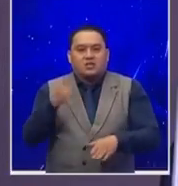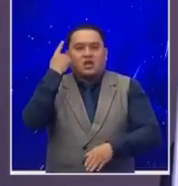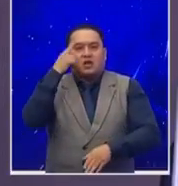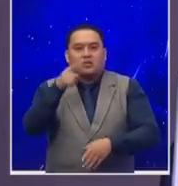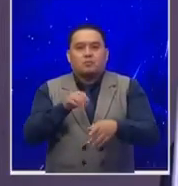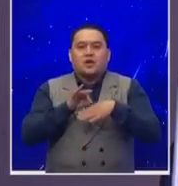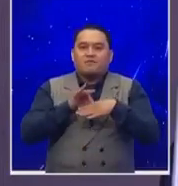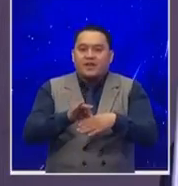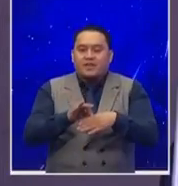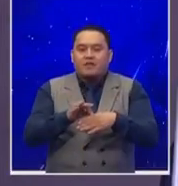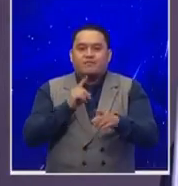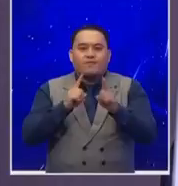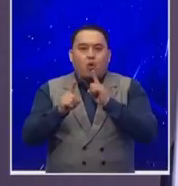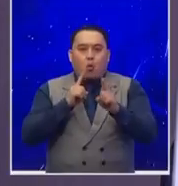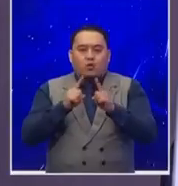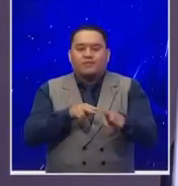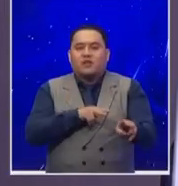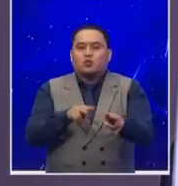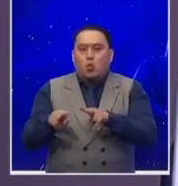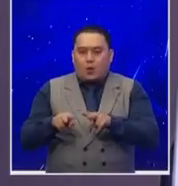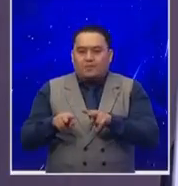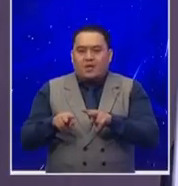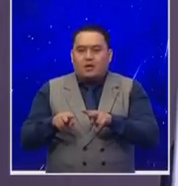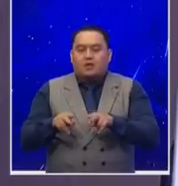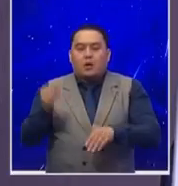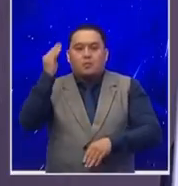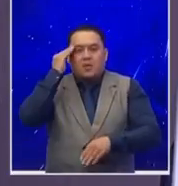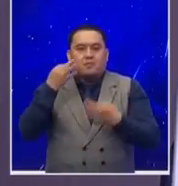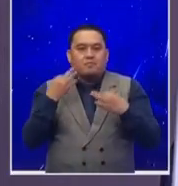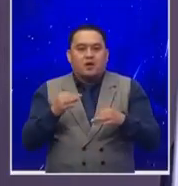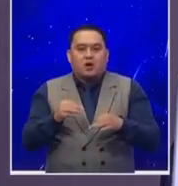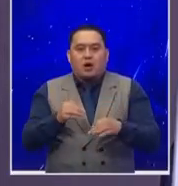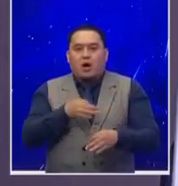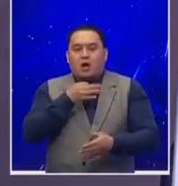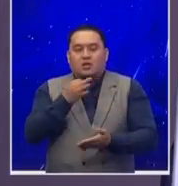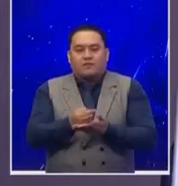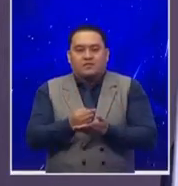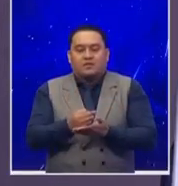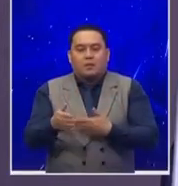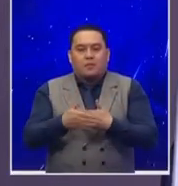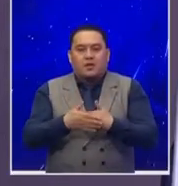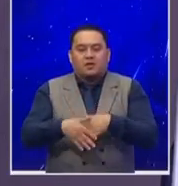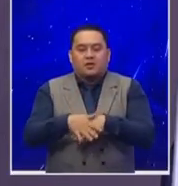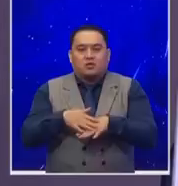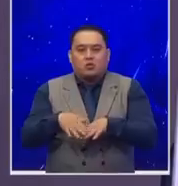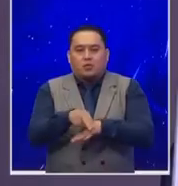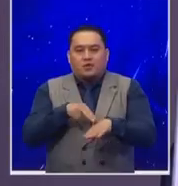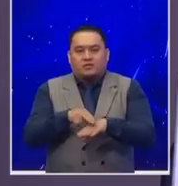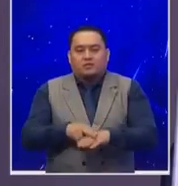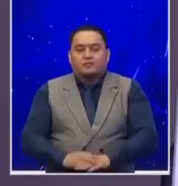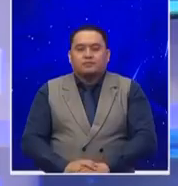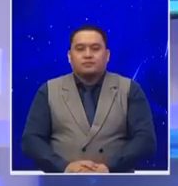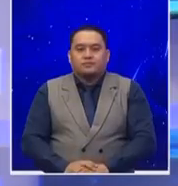инициировании проведения одного из форм общественного контроля. Полагаем, что такие меры позволят повысить открытость и ответственность правоохранительных органов.